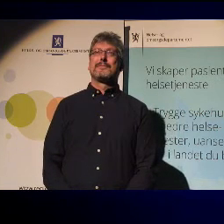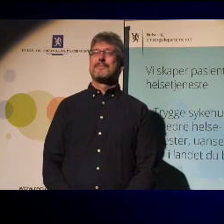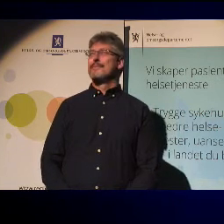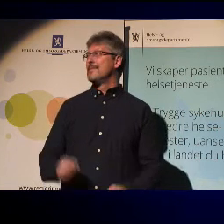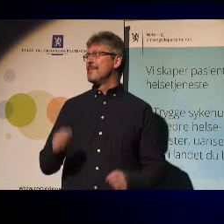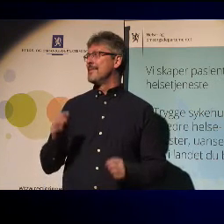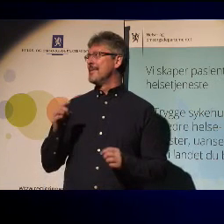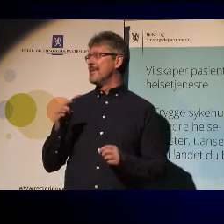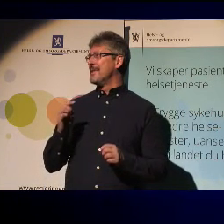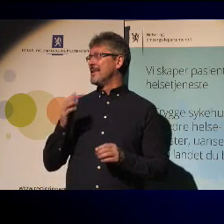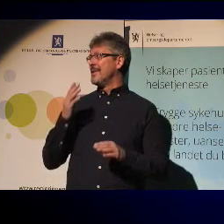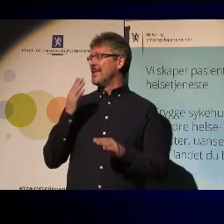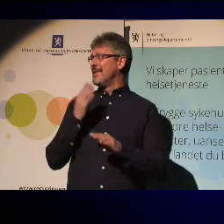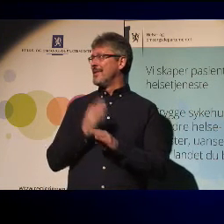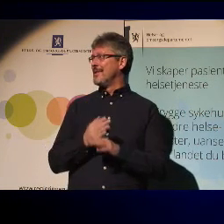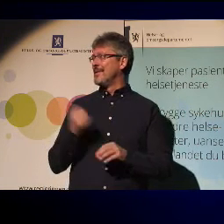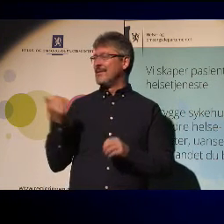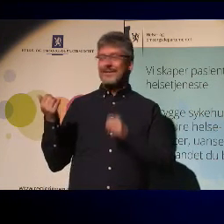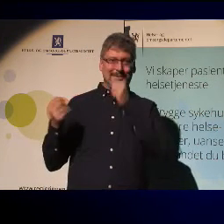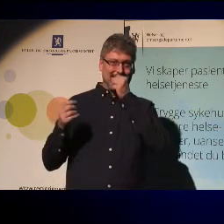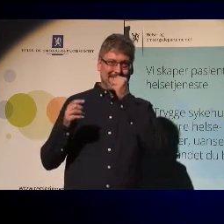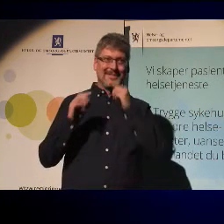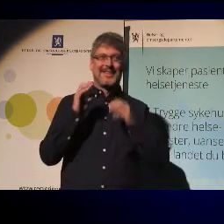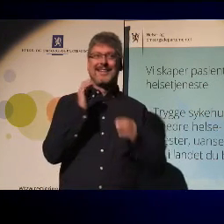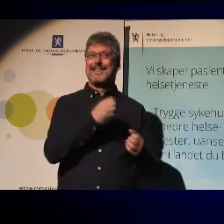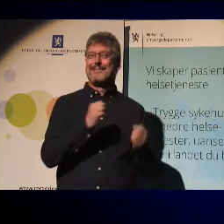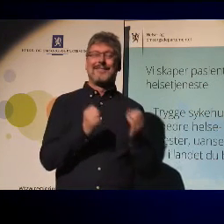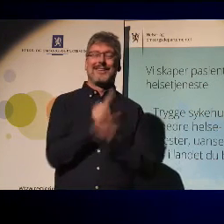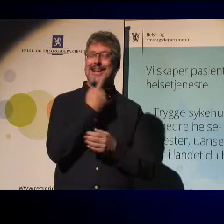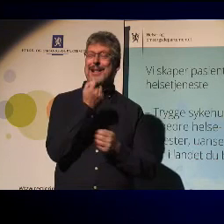Han trådte nok i snøen som kom på Finnskogen i dag.